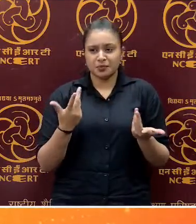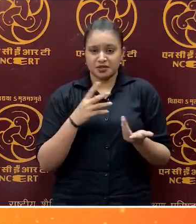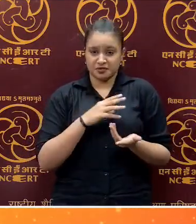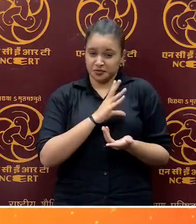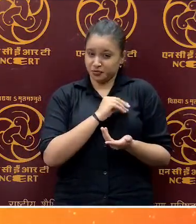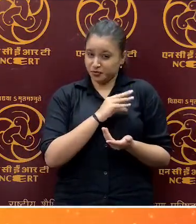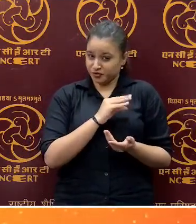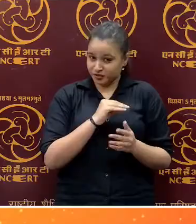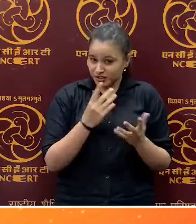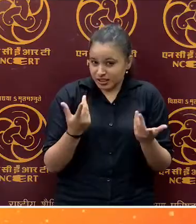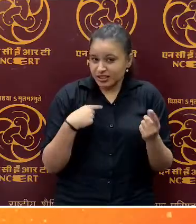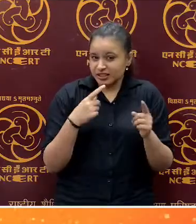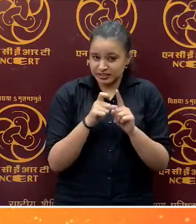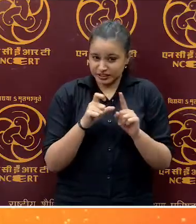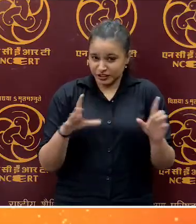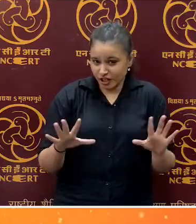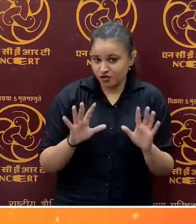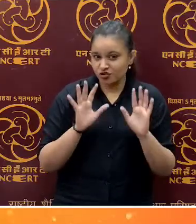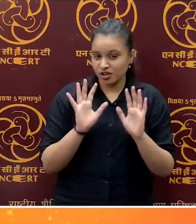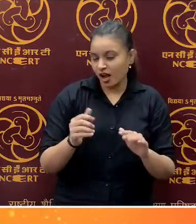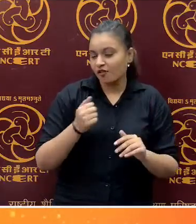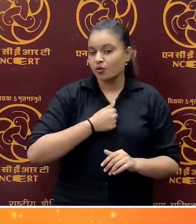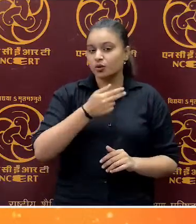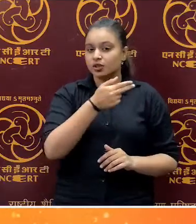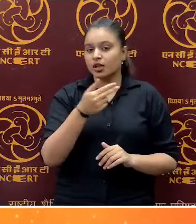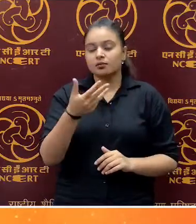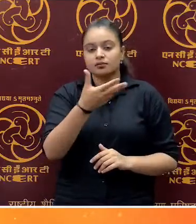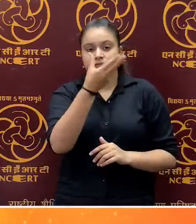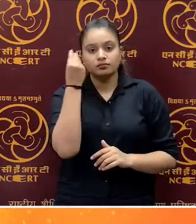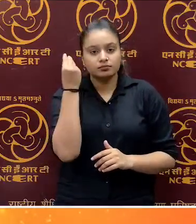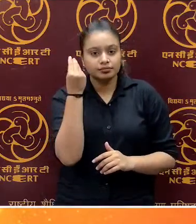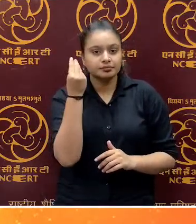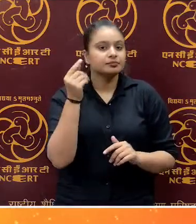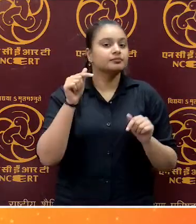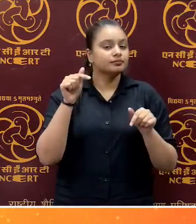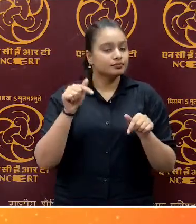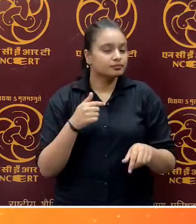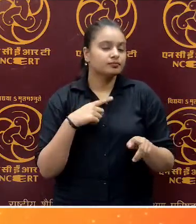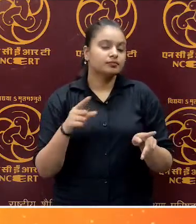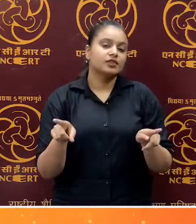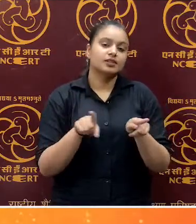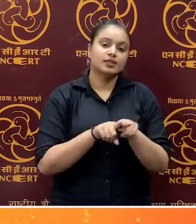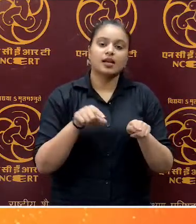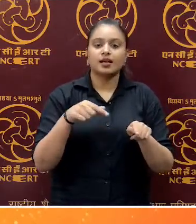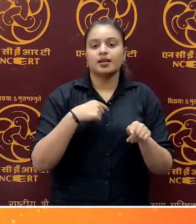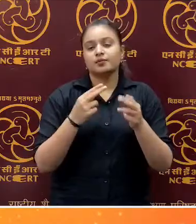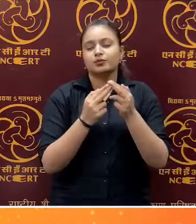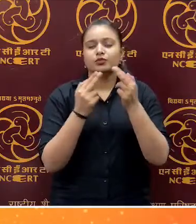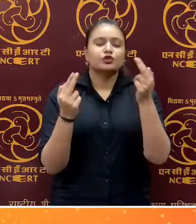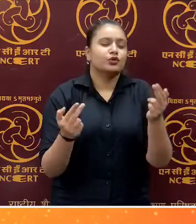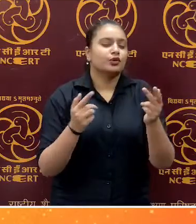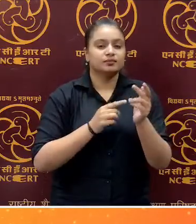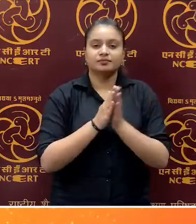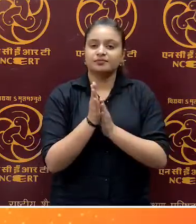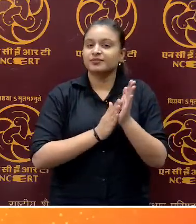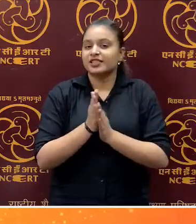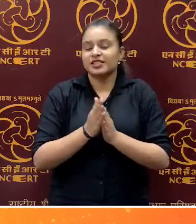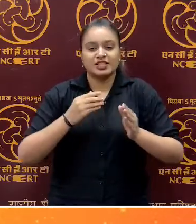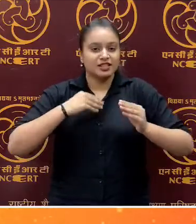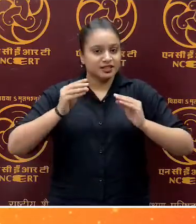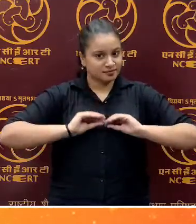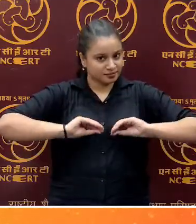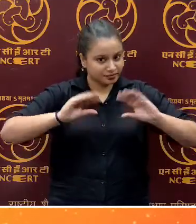होगा, कितना डरावना होगा कि आप अपना नाम ही भूल जाएं यदि? तो बच्चों, आज ऐसी ही एक मज़ेदार कहानी हम आपके साथ लेकर आए हैं